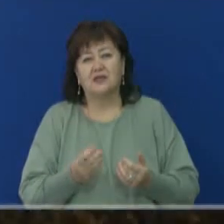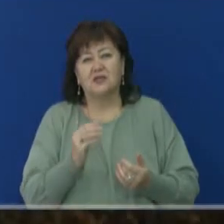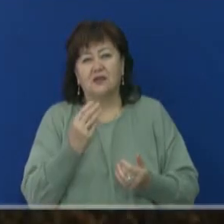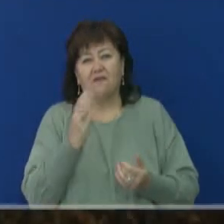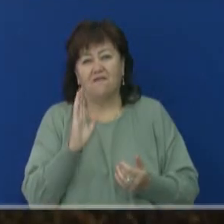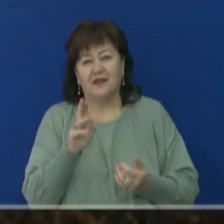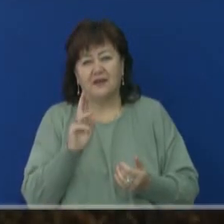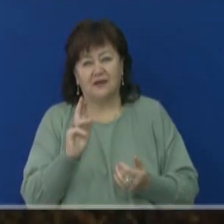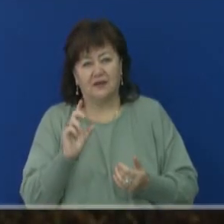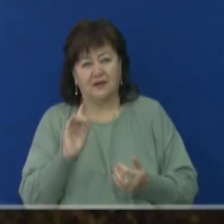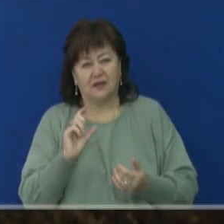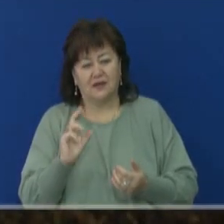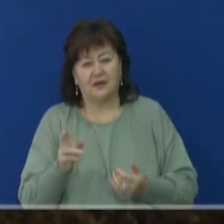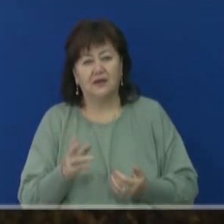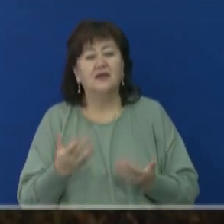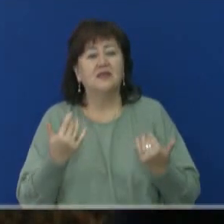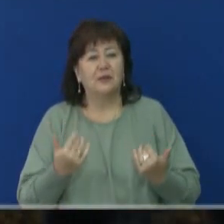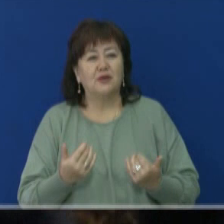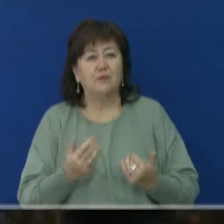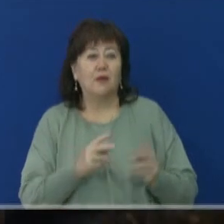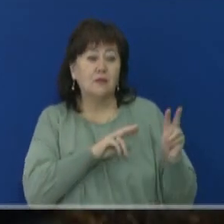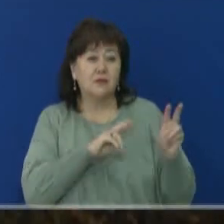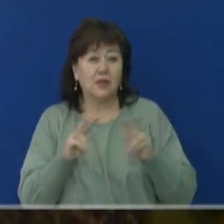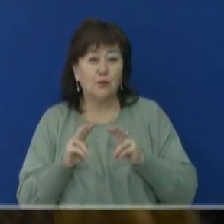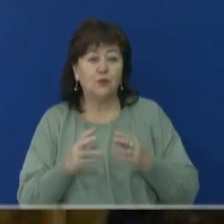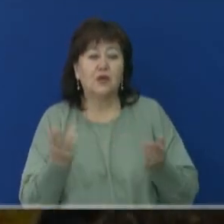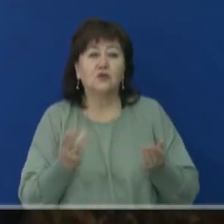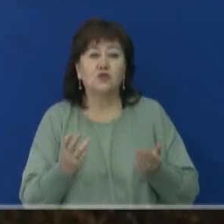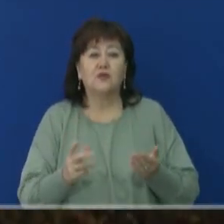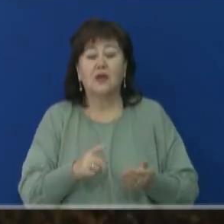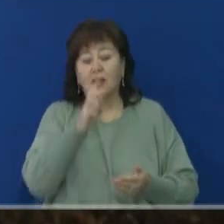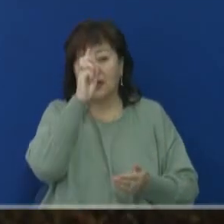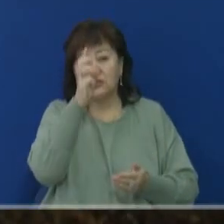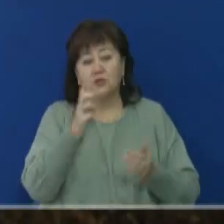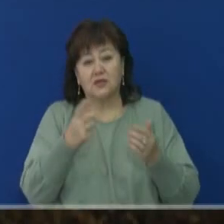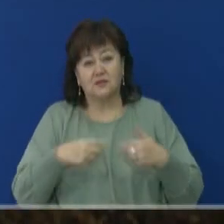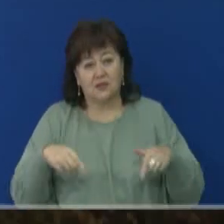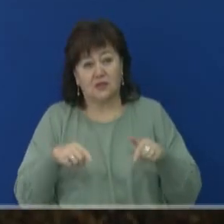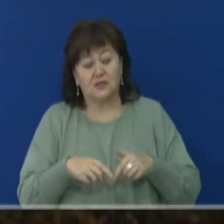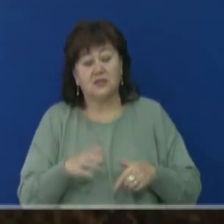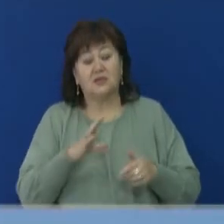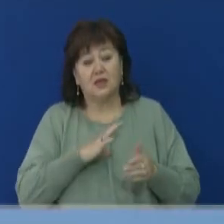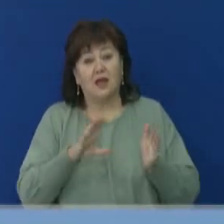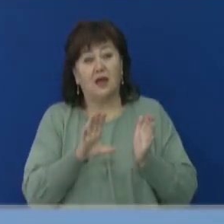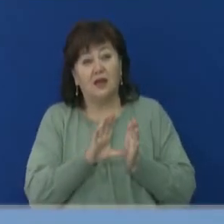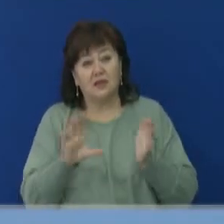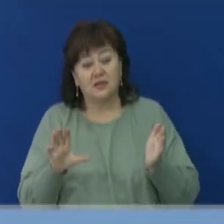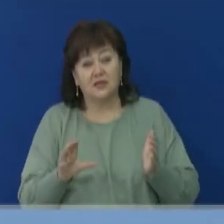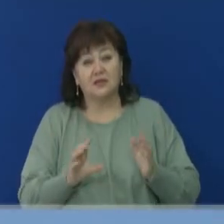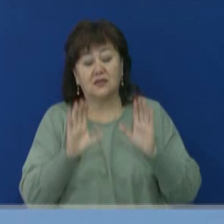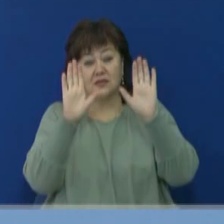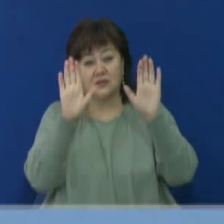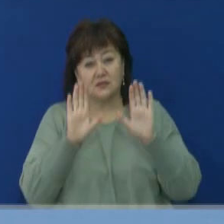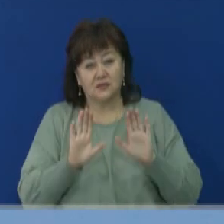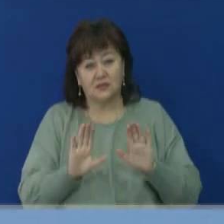қызметінің мемлекеттік энергетикалық қадағалау және бақылау жөндегі мемлекеттік органның ақпараты негізінде электр энергетикасы туралы заңның